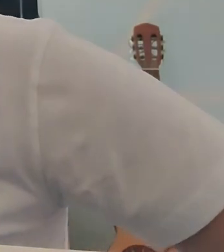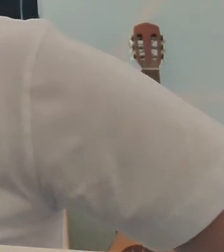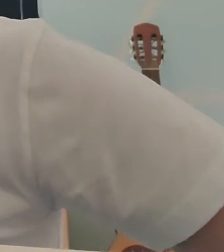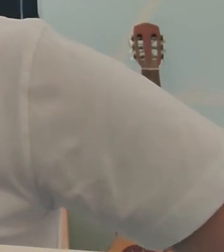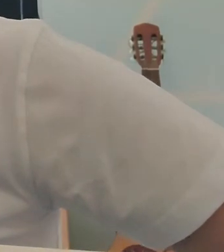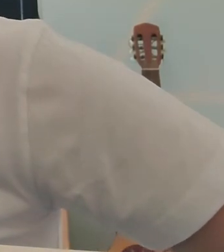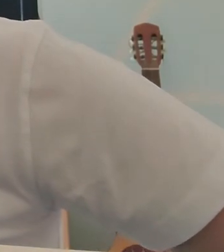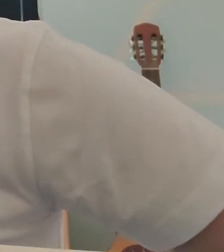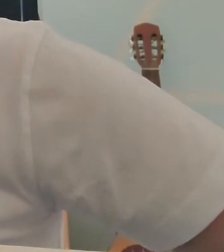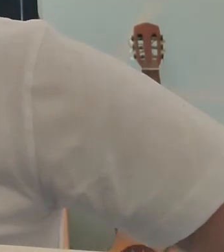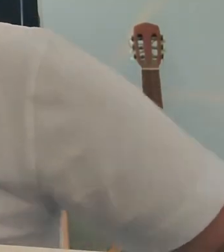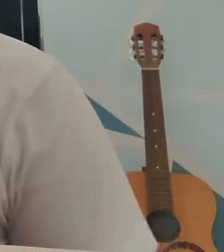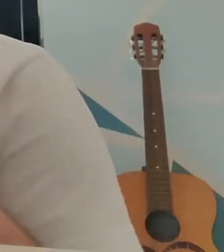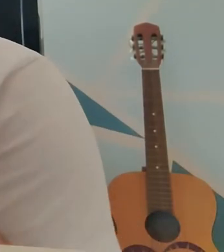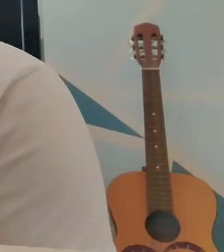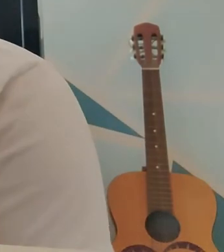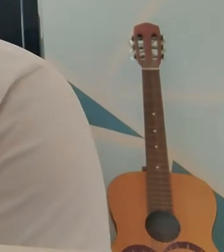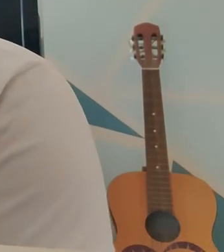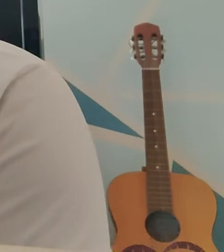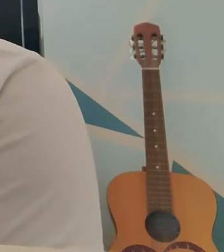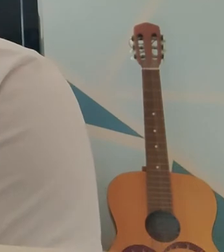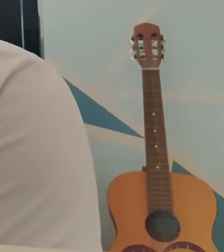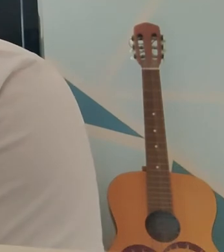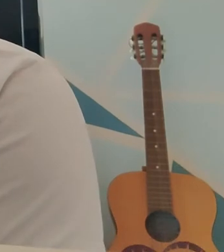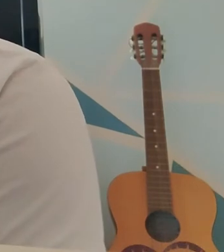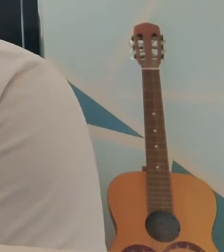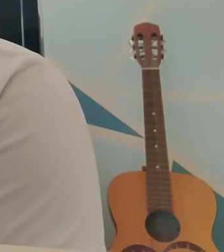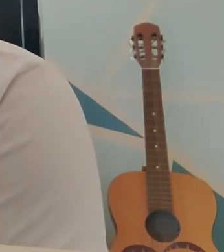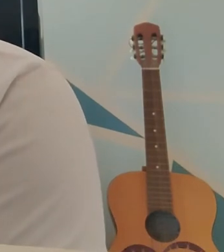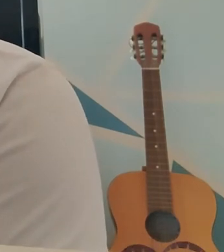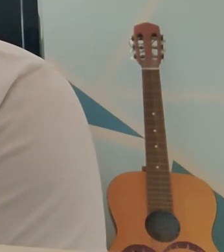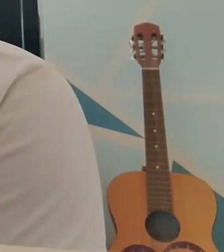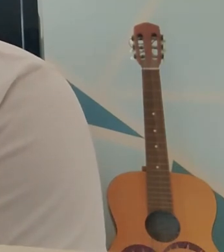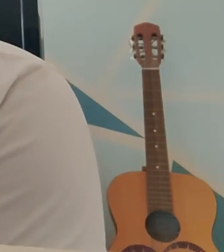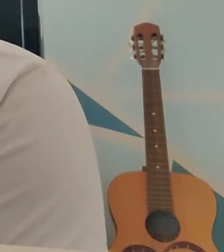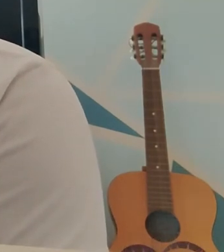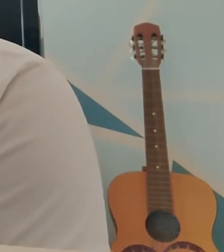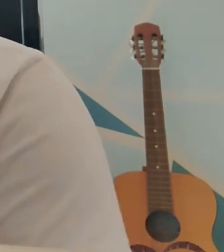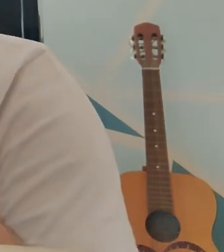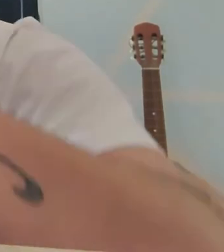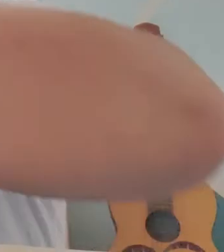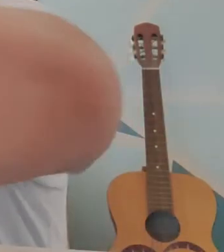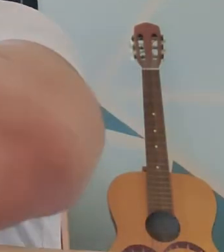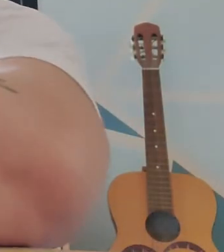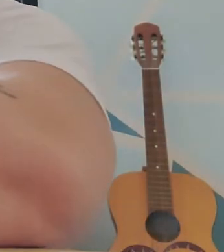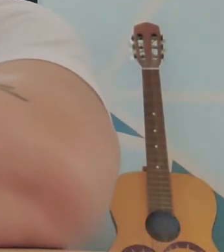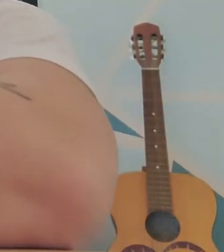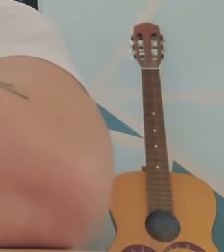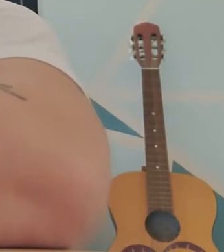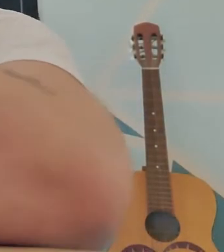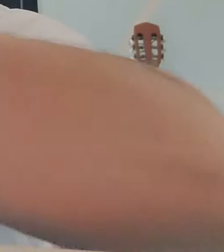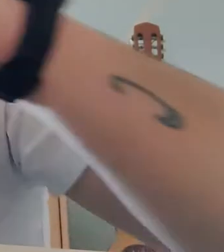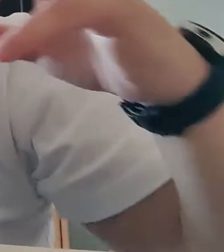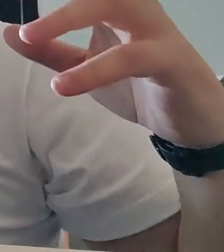da li to ide po gramaži? I ako da, koliko jelo grama mora imati da je vrijedno križanja? I još okej,